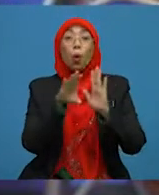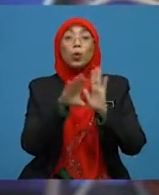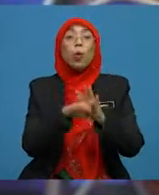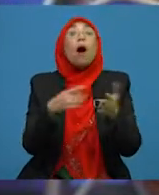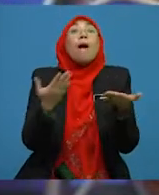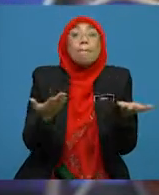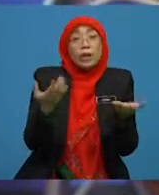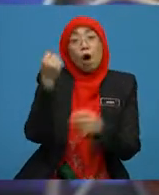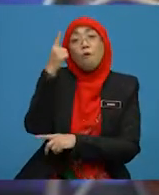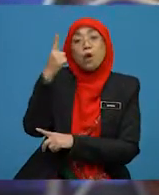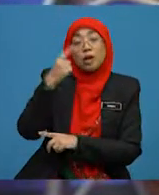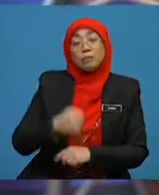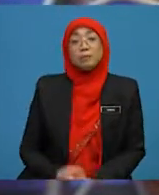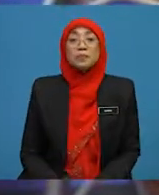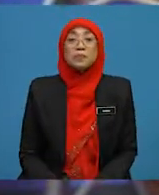makna konotatif.